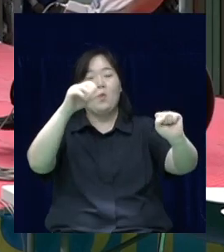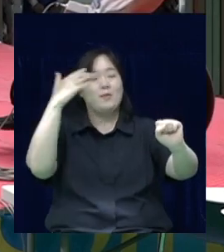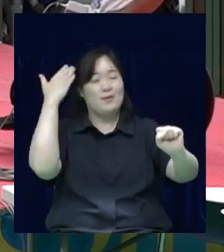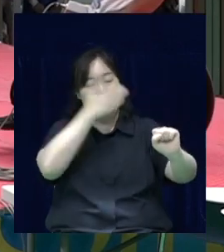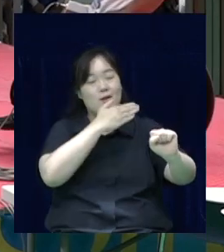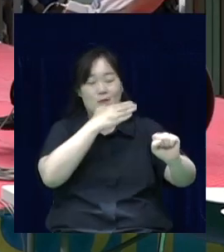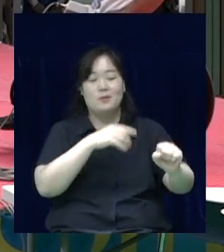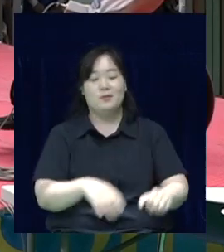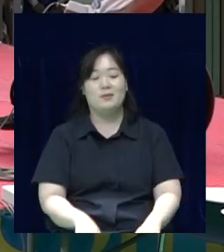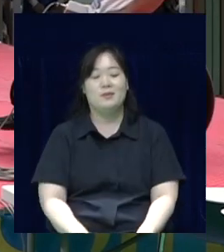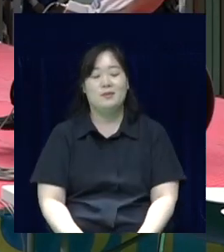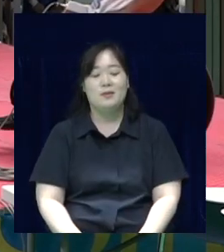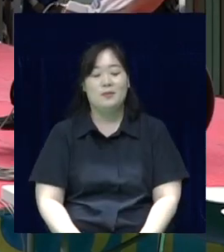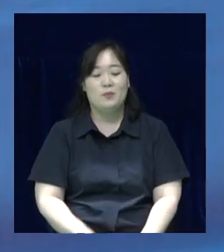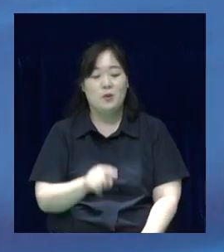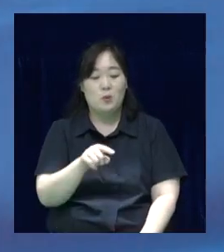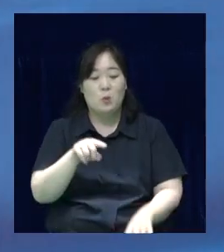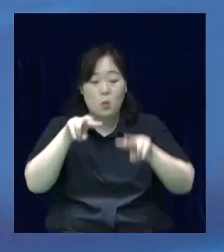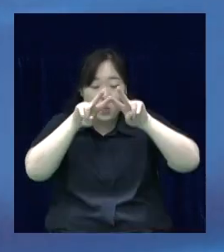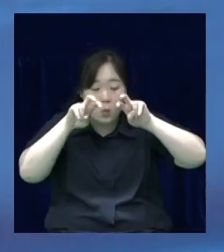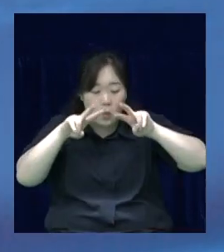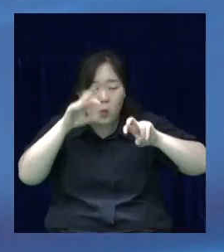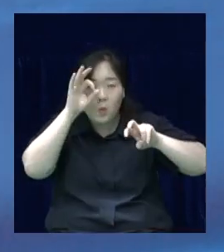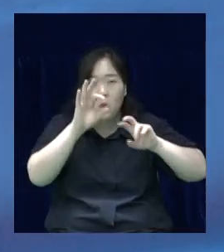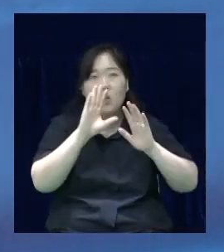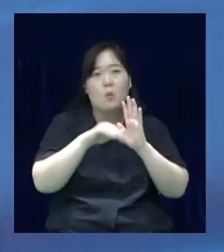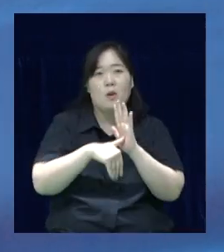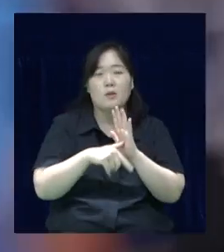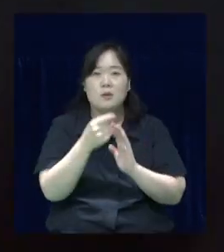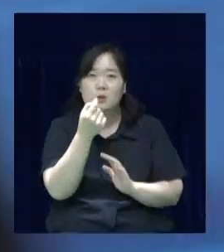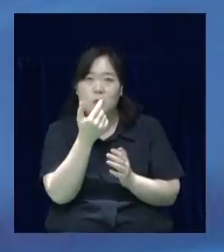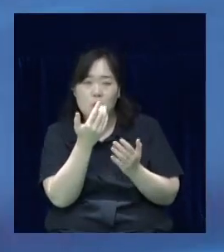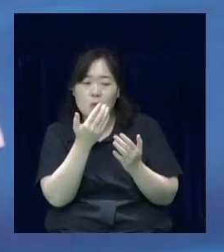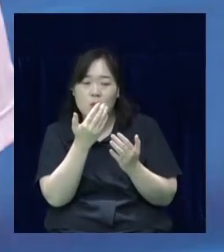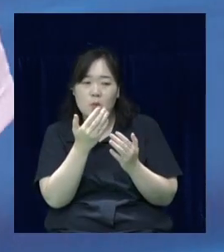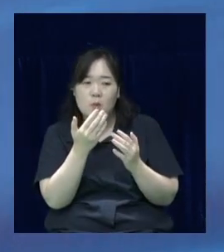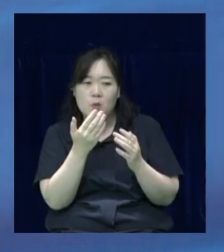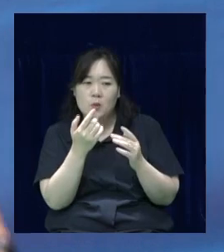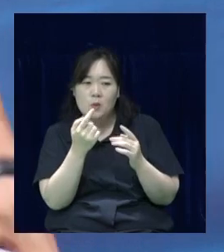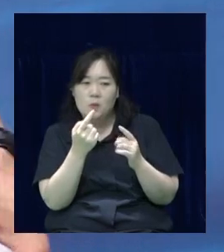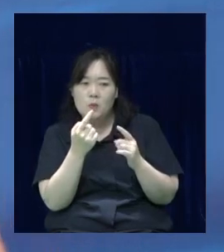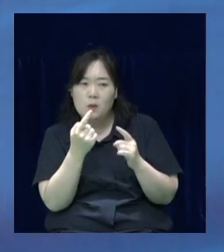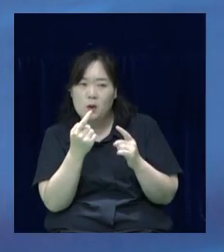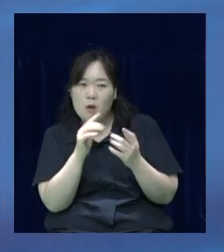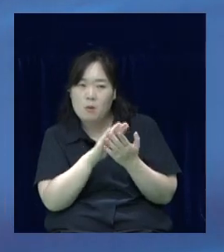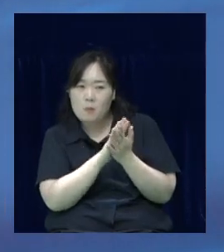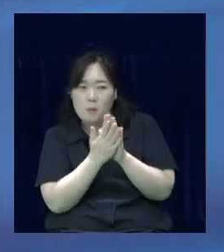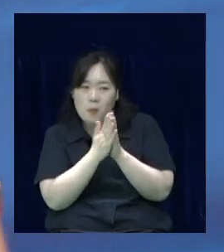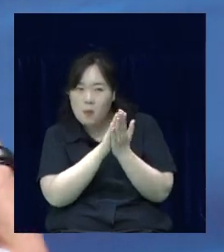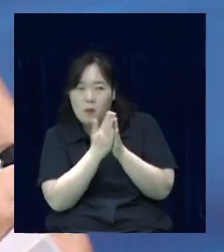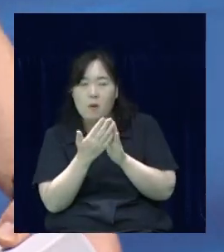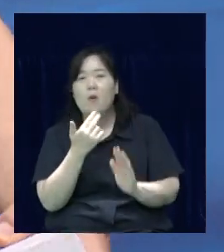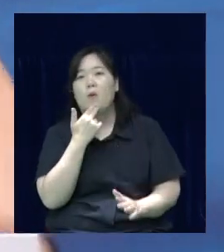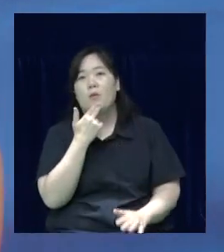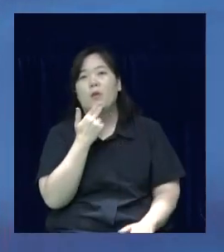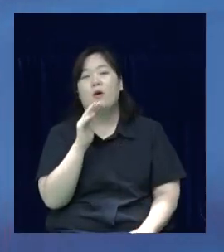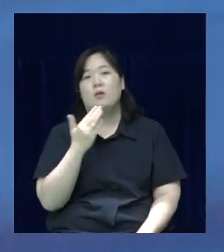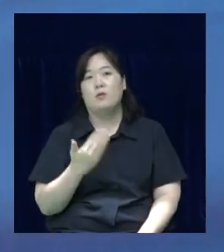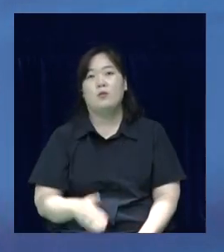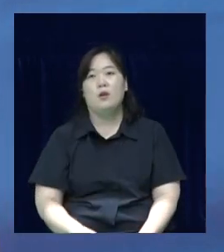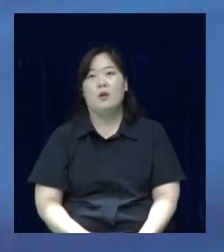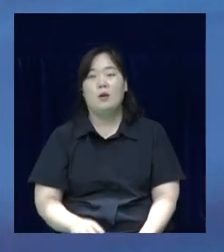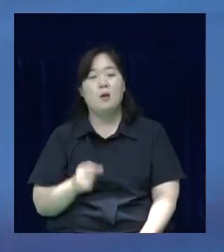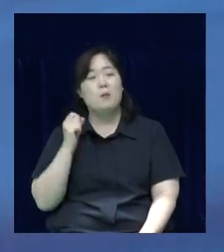우리가 이렇게 가까이 들여다봤을 때 조금이라도 불안한 어떤 느낌이 있으면 안 됩니다. 아, 그렇죠. 예. 특히 이렇게 멀리서 봤을 때는 살짝